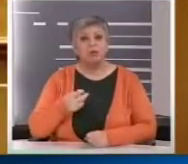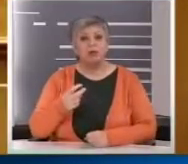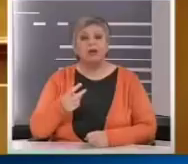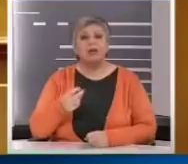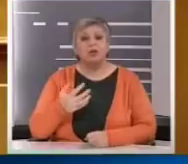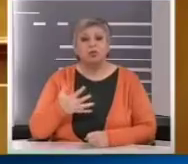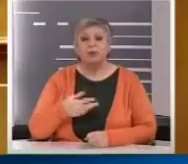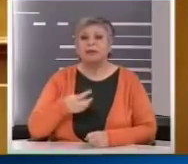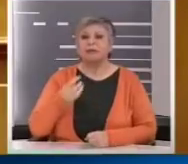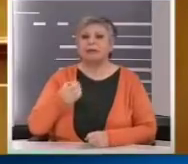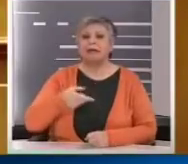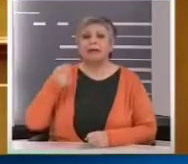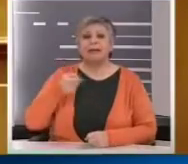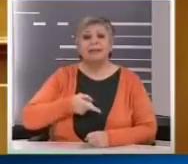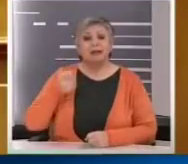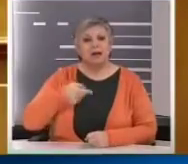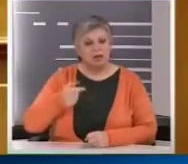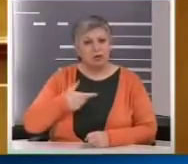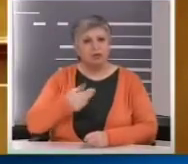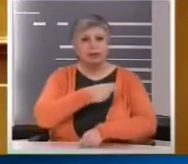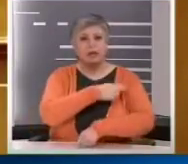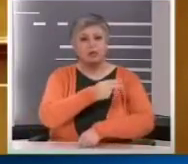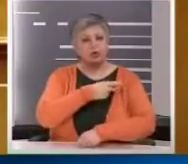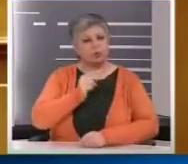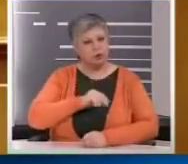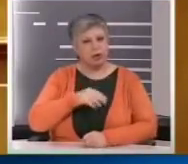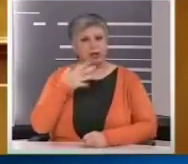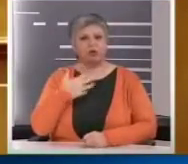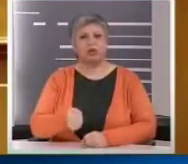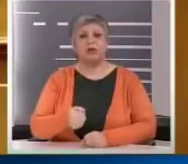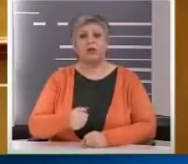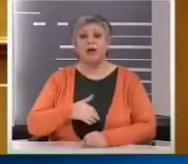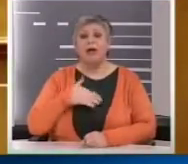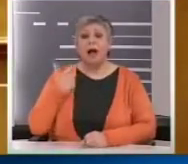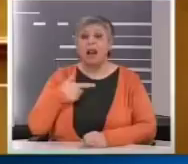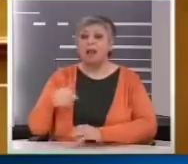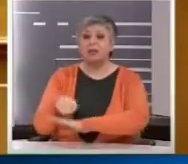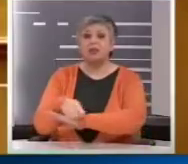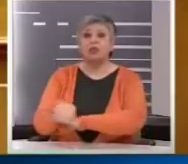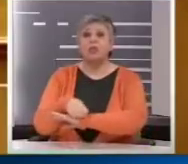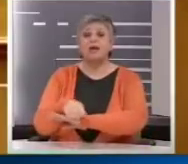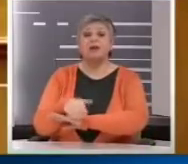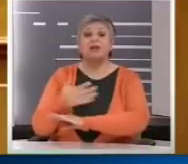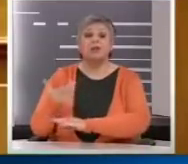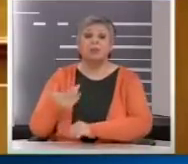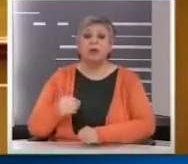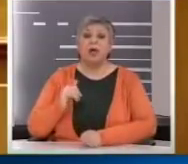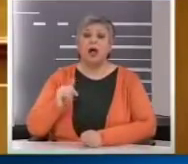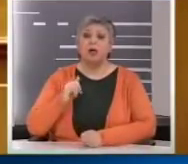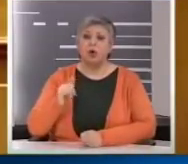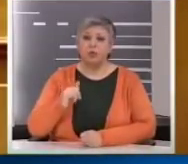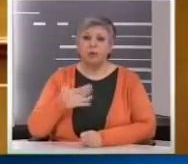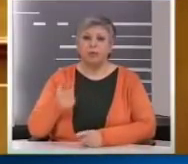χρόνο για κάθε νοσοκομείο που το κάνει αυτό το πράγμα, αν δεν έβγαζαν κάποιοι δικαστές αποφάσεις ότι υπονομεύουμε το κέρδος του ιδιωτικού